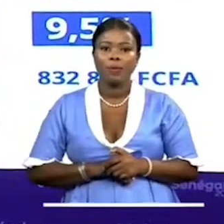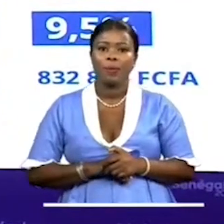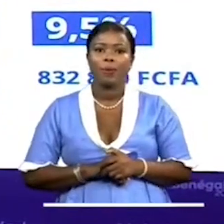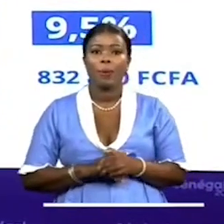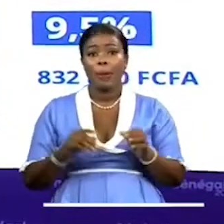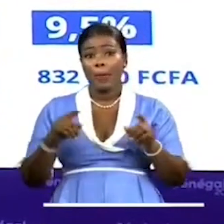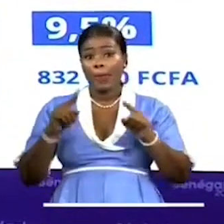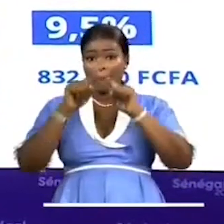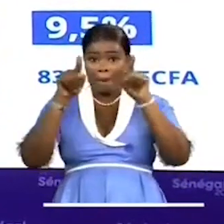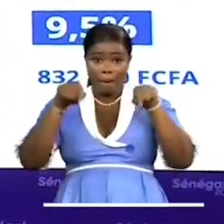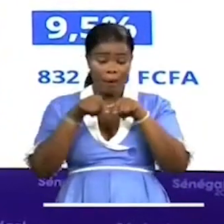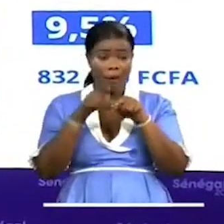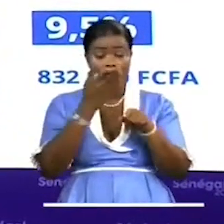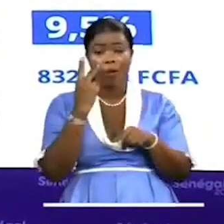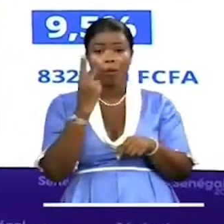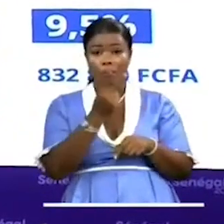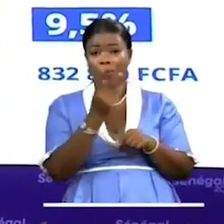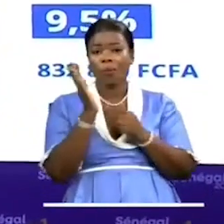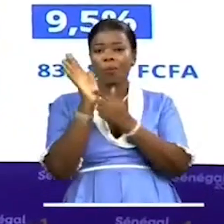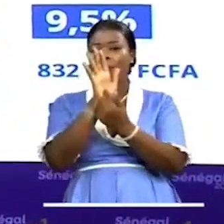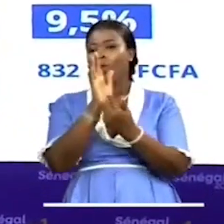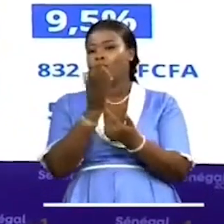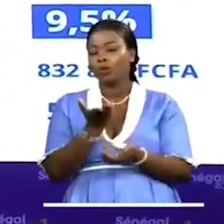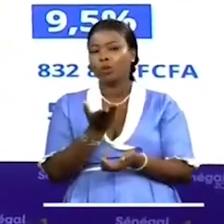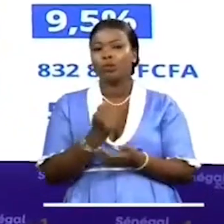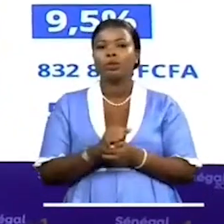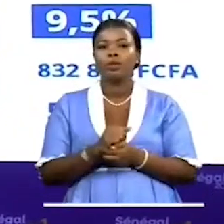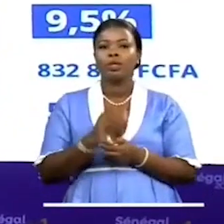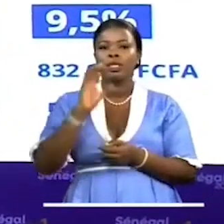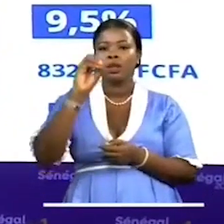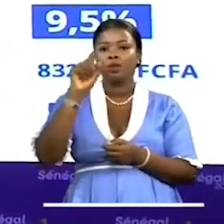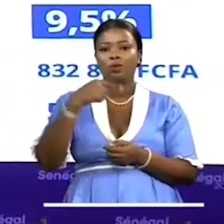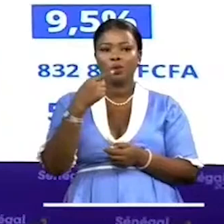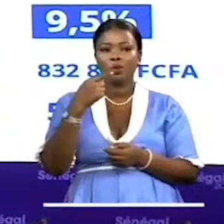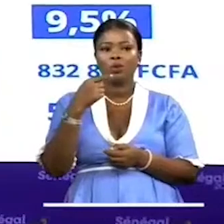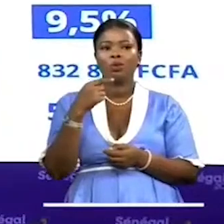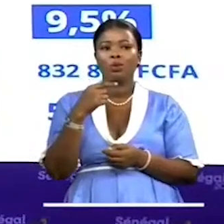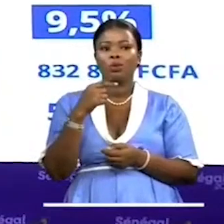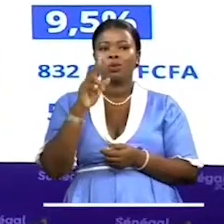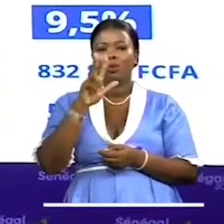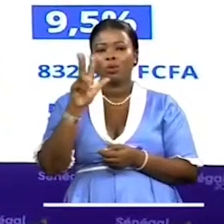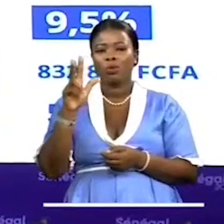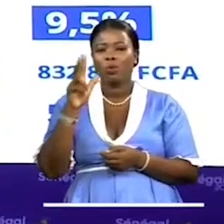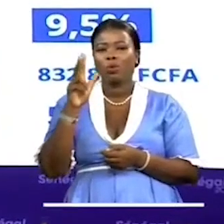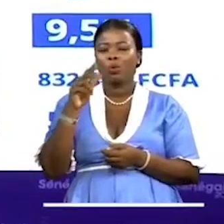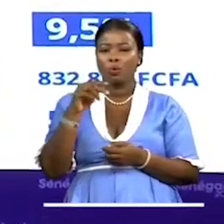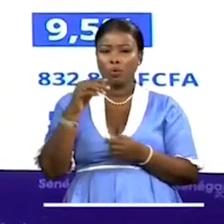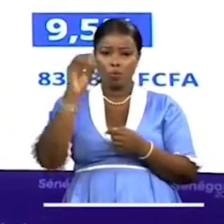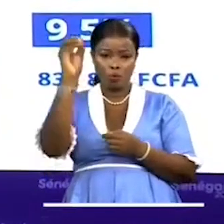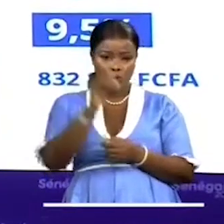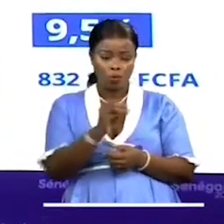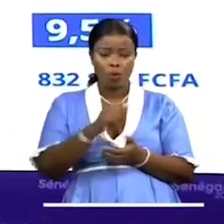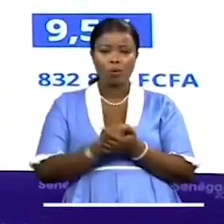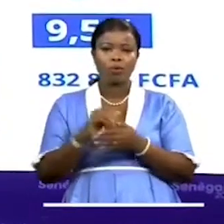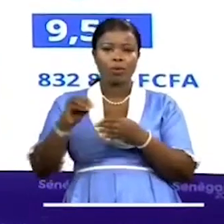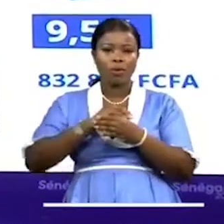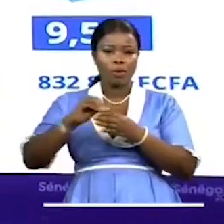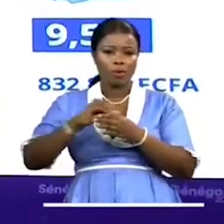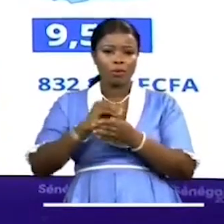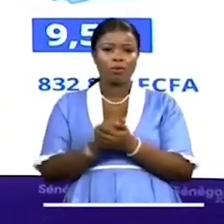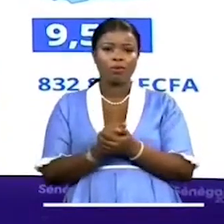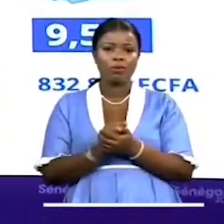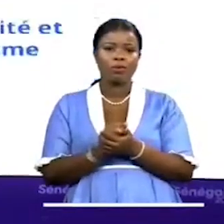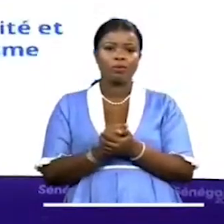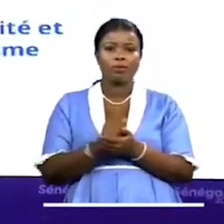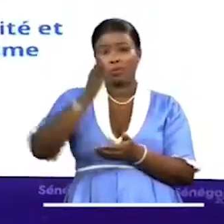Dakar pratiquement avec 0,3 % euh du du de de la superficie nationale occupe presque la moitié de